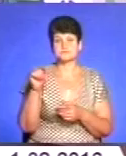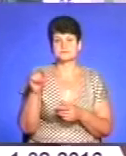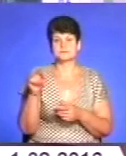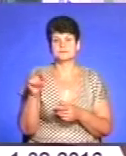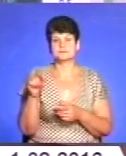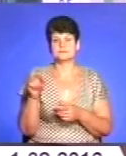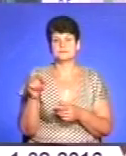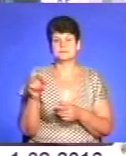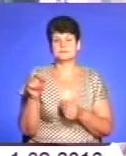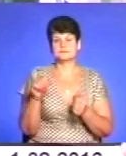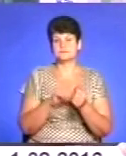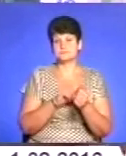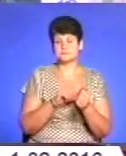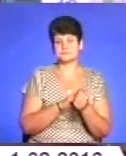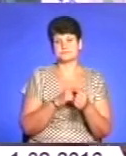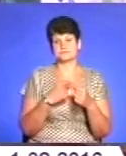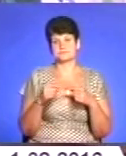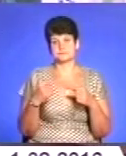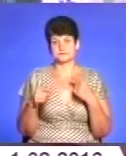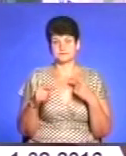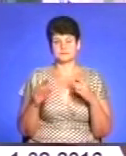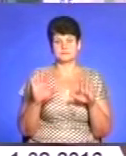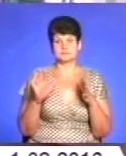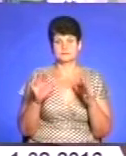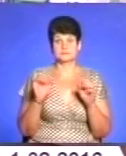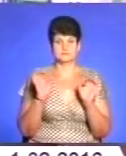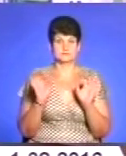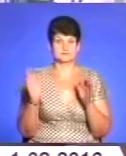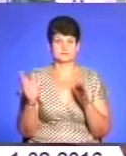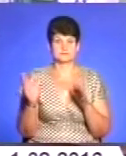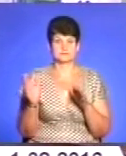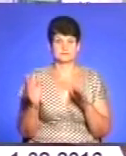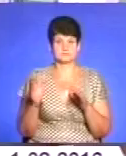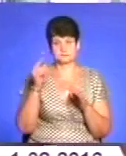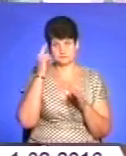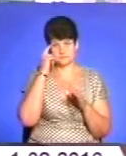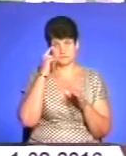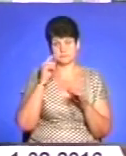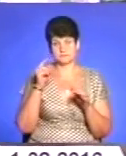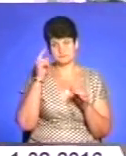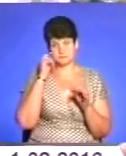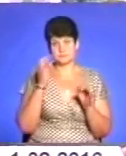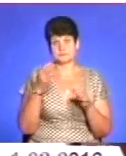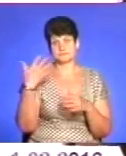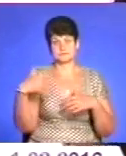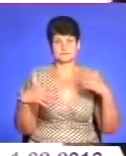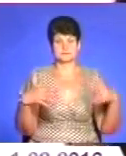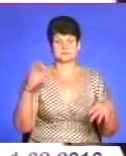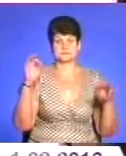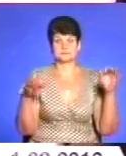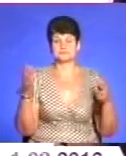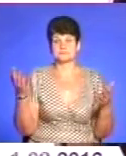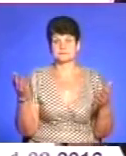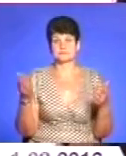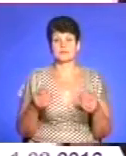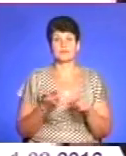там наркотичними чи іншими там засобами, то нормально, а так я вам точно не можу сказати. 50 на 50. Дуже добре, що